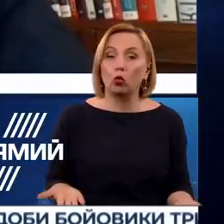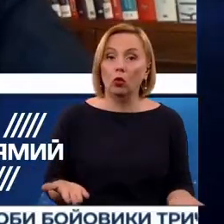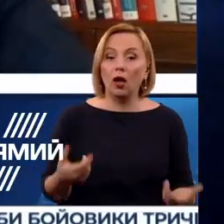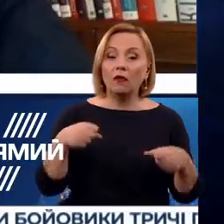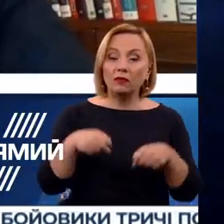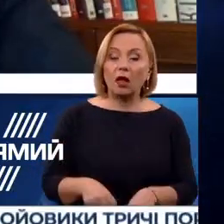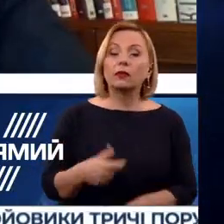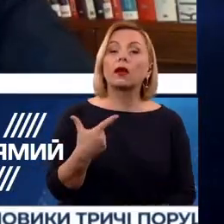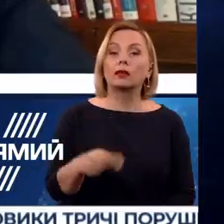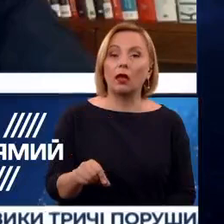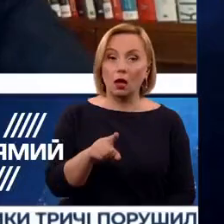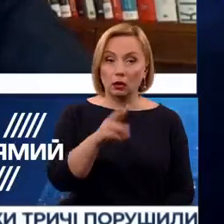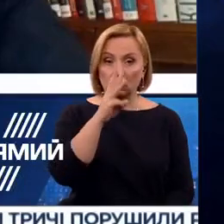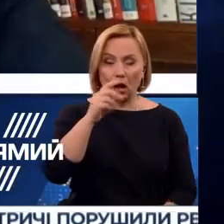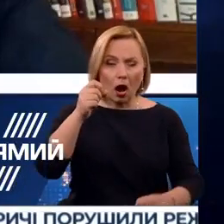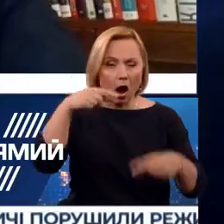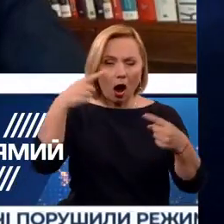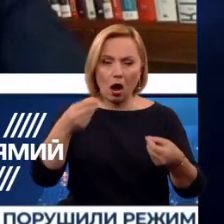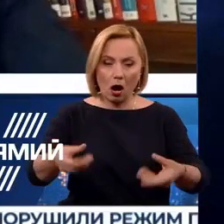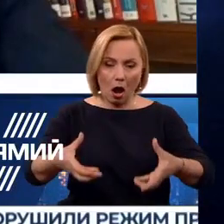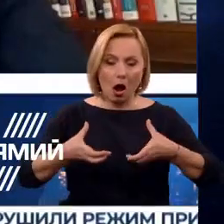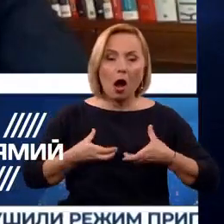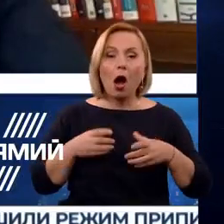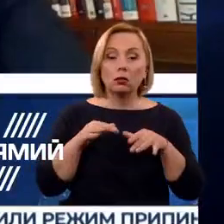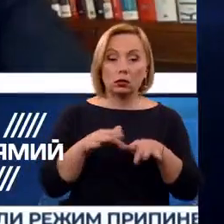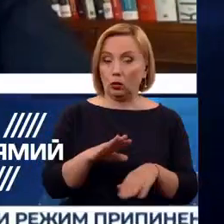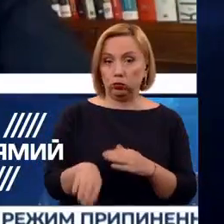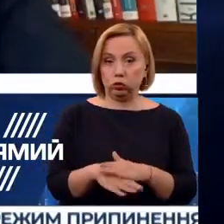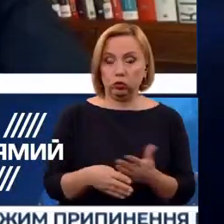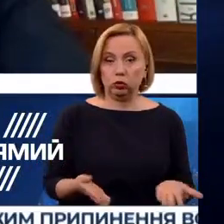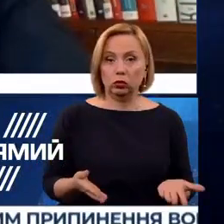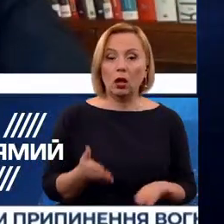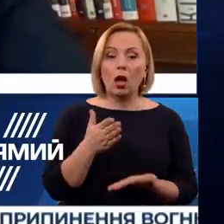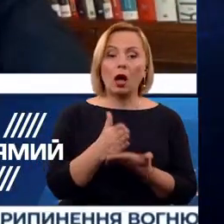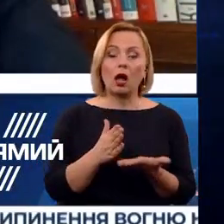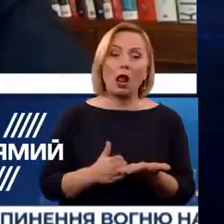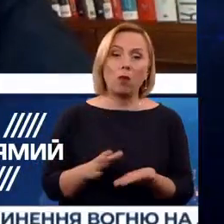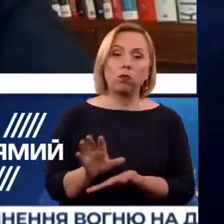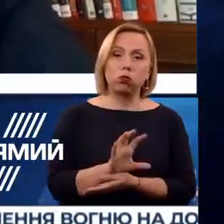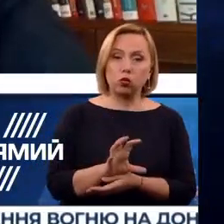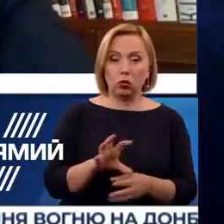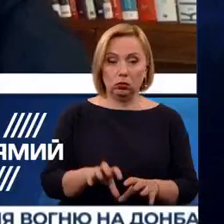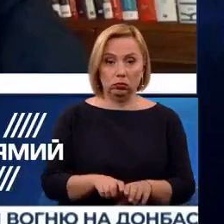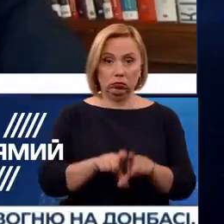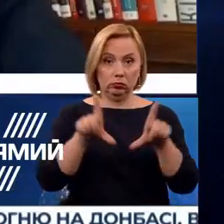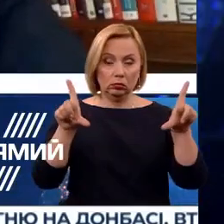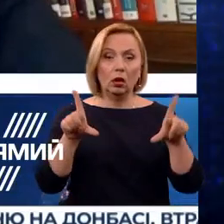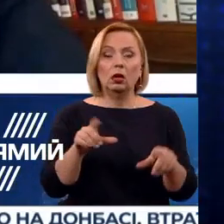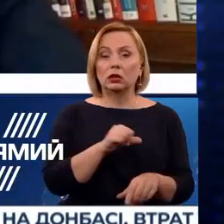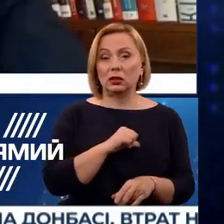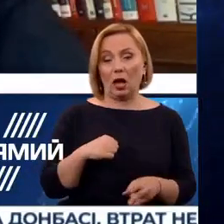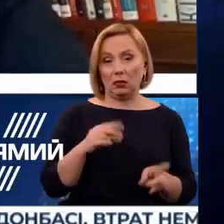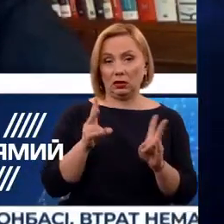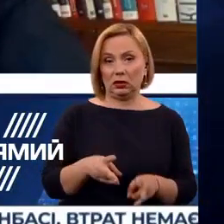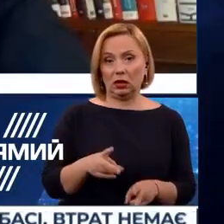отримують космічні зарплати, незрозуміло за що. Адже від зростання цін на хлібобулочні вироби в першу чергу страждають найменш